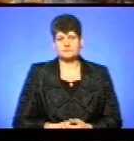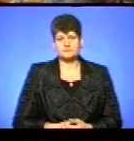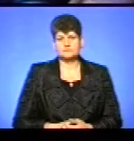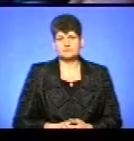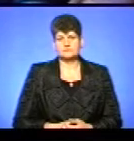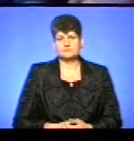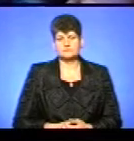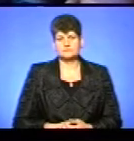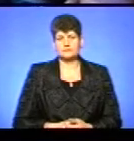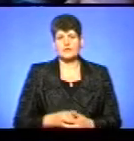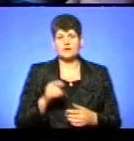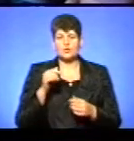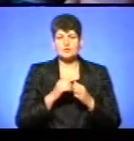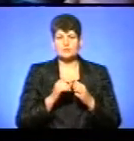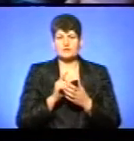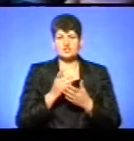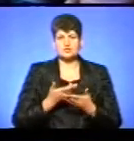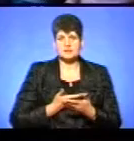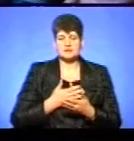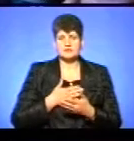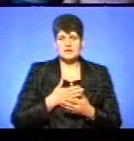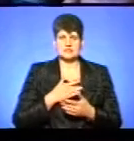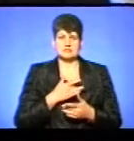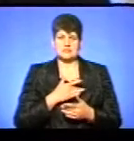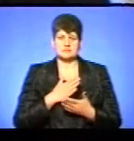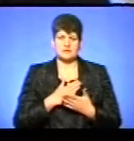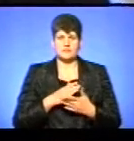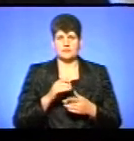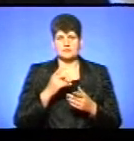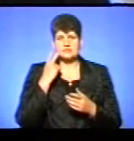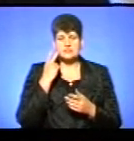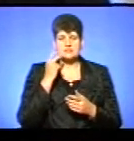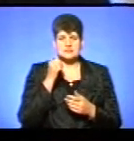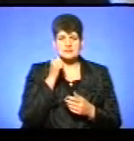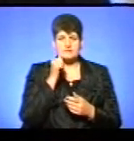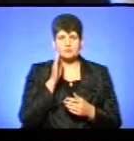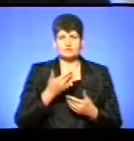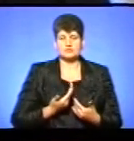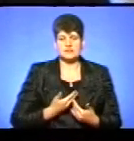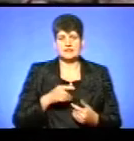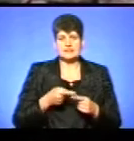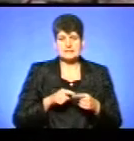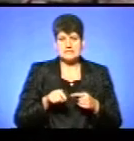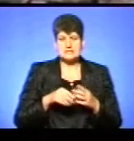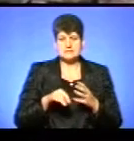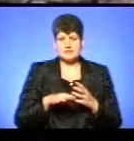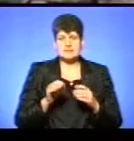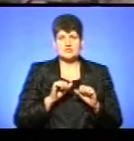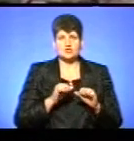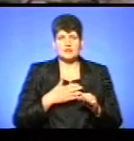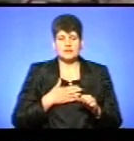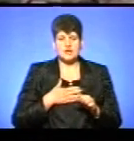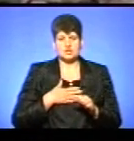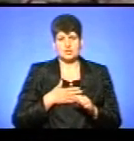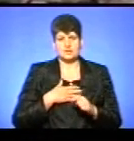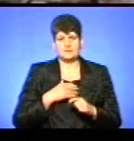нас, тому що ми завтра повинні жити на тій землі, яку захищали наші діди. Донести нашій молоді